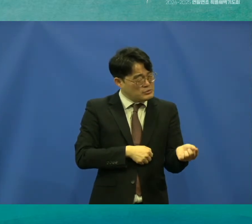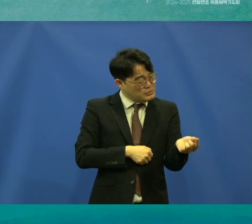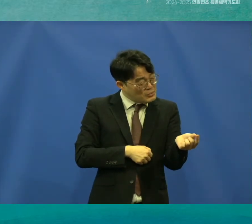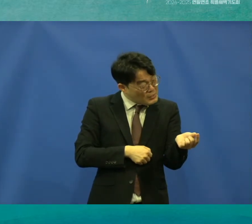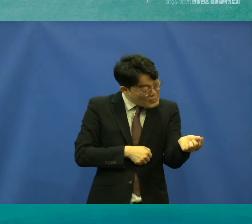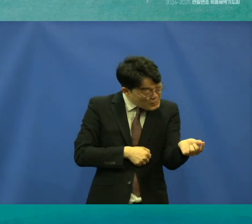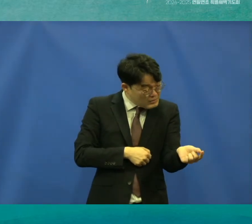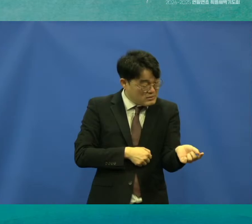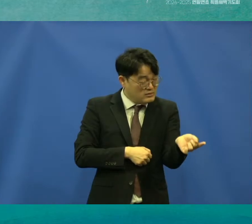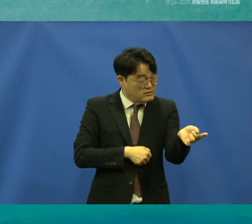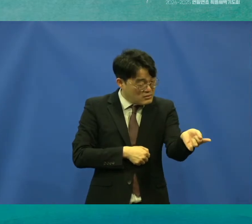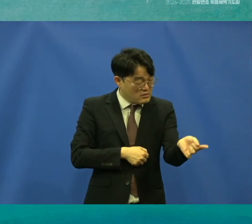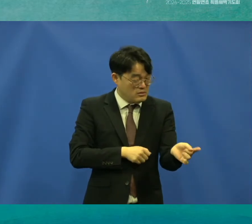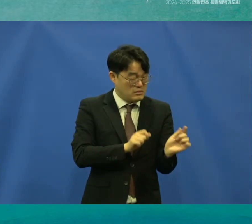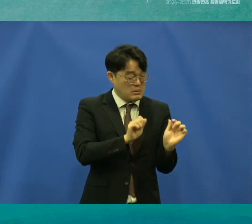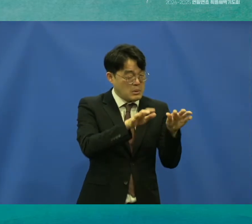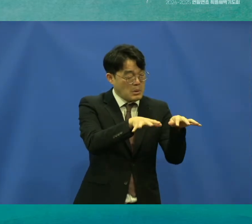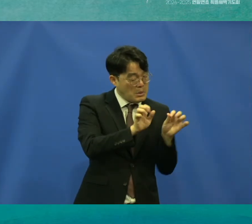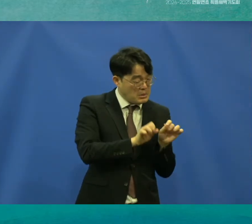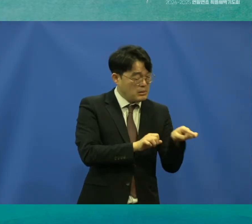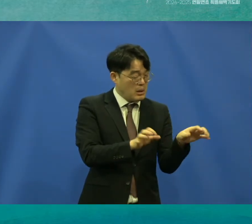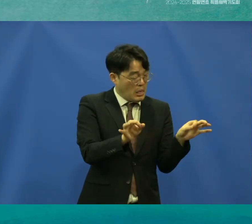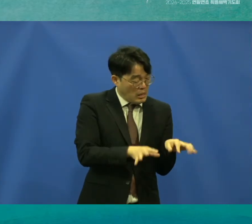그거 그렇게 아끼냐?